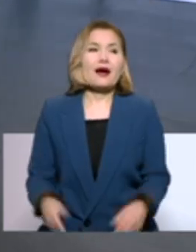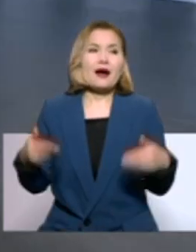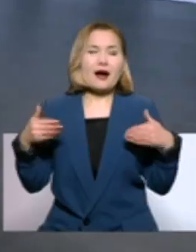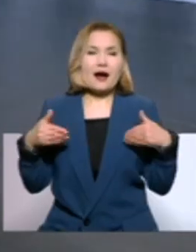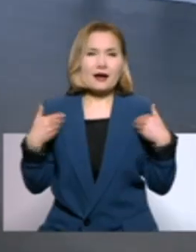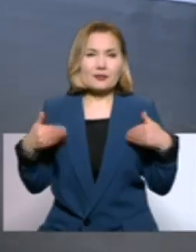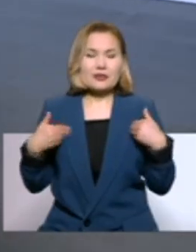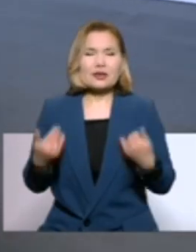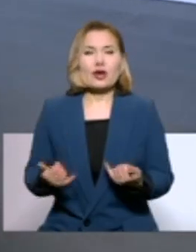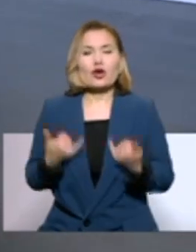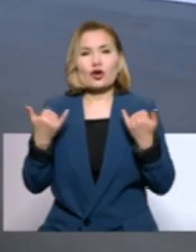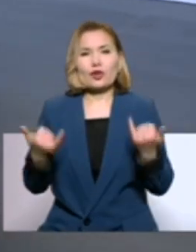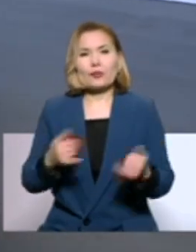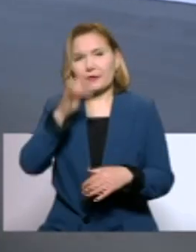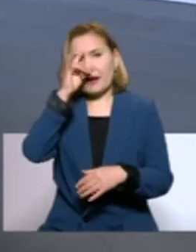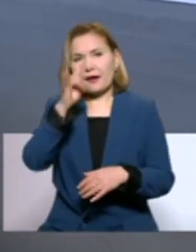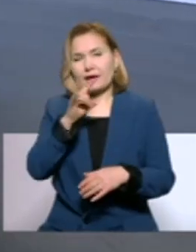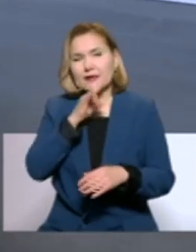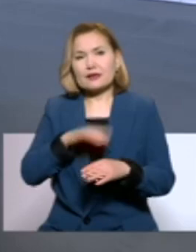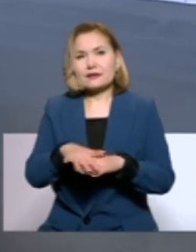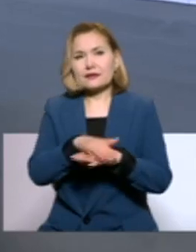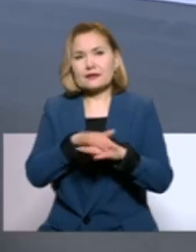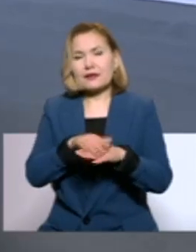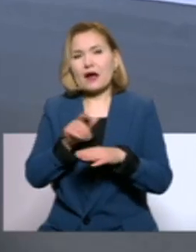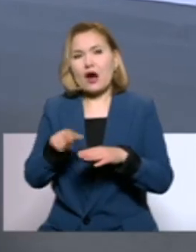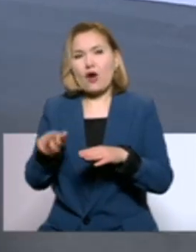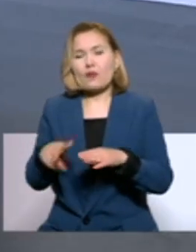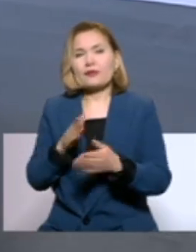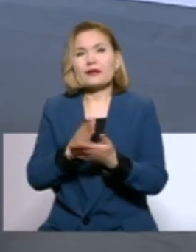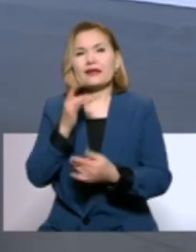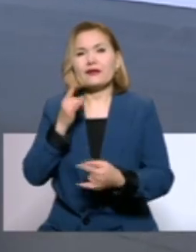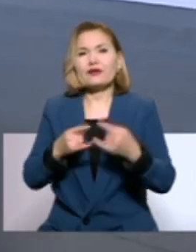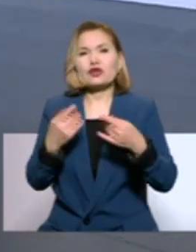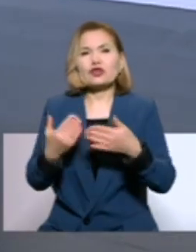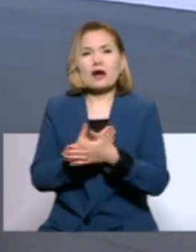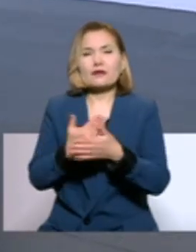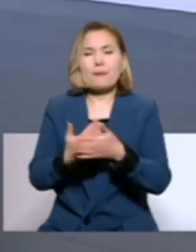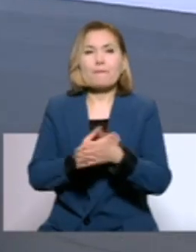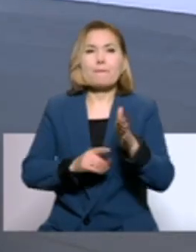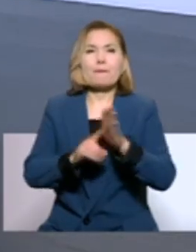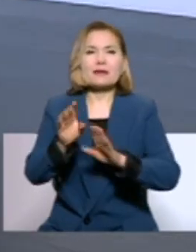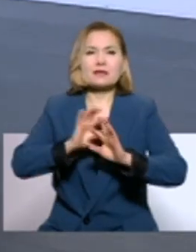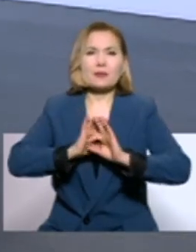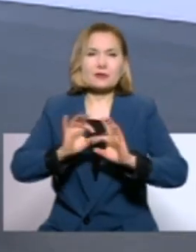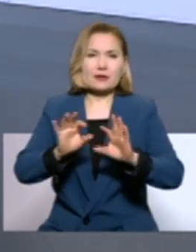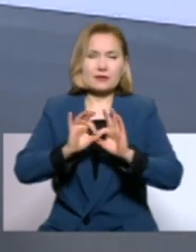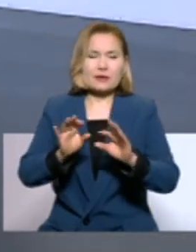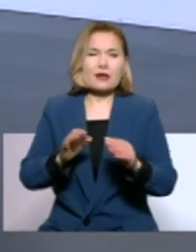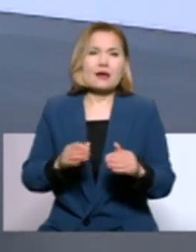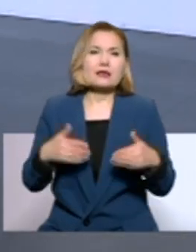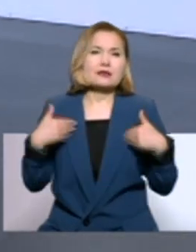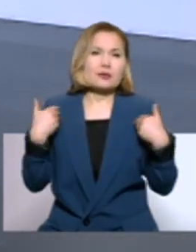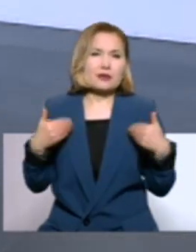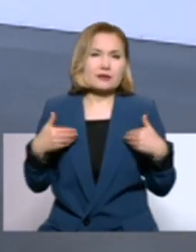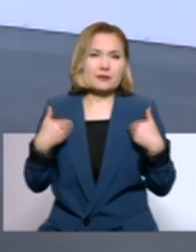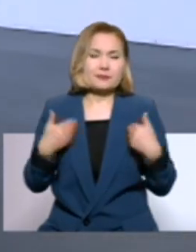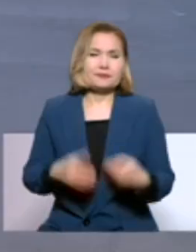Қайырлы күн көрермен, ұлттық арнаның тікелей эфирінде ақпарат қызметі, студияда Армангүл Тоқтамұрат және сурдо аудармада Самал Нұрым.